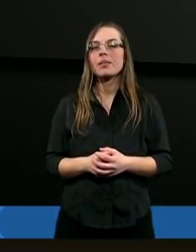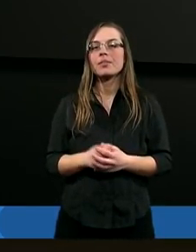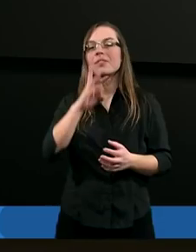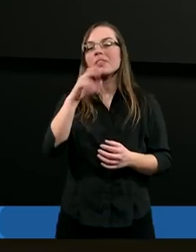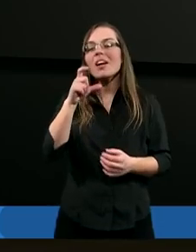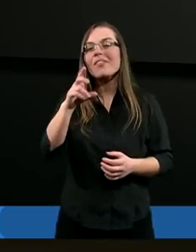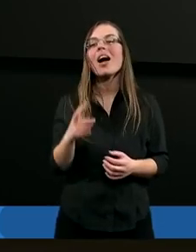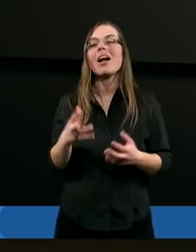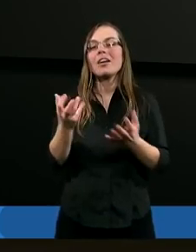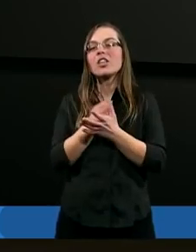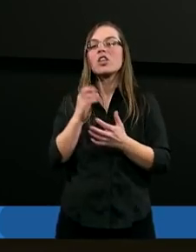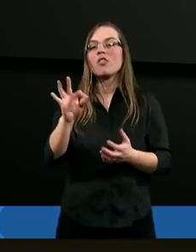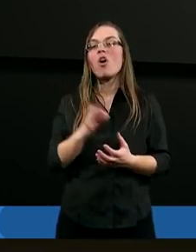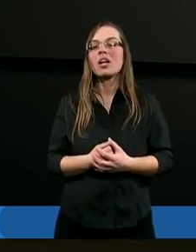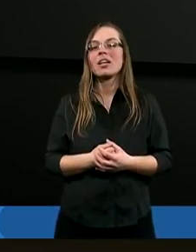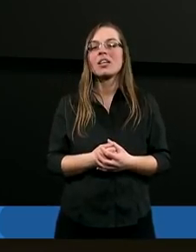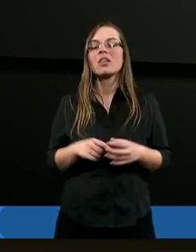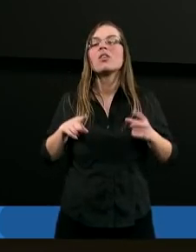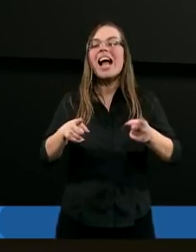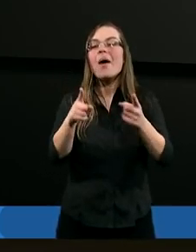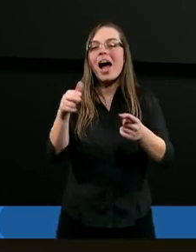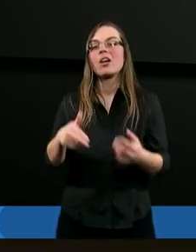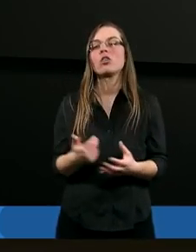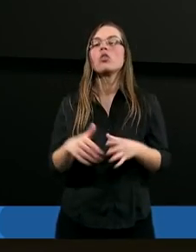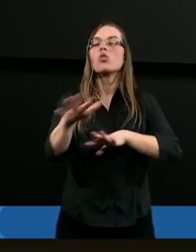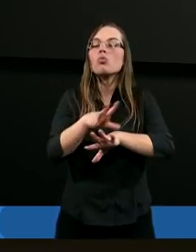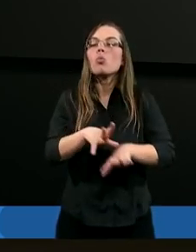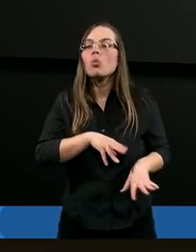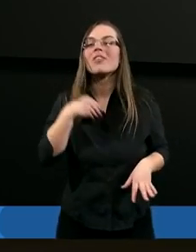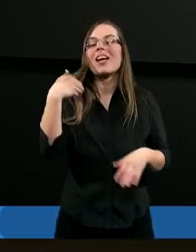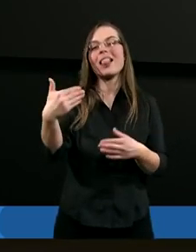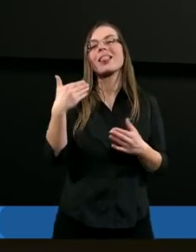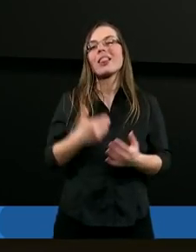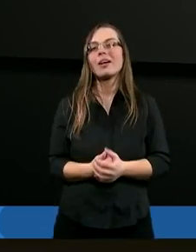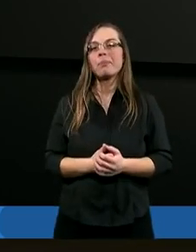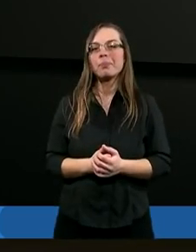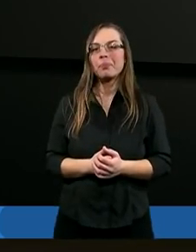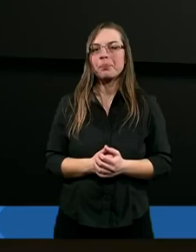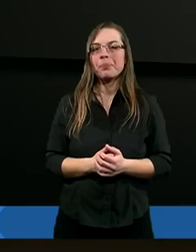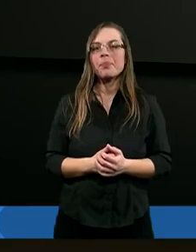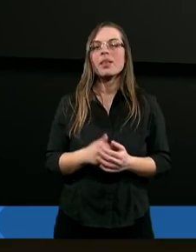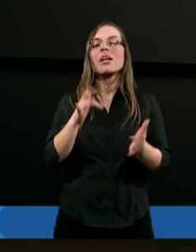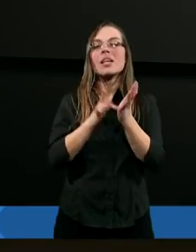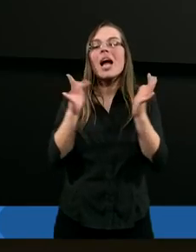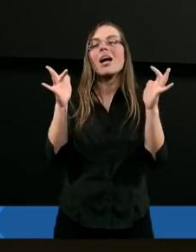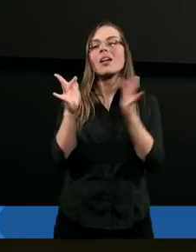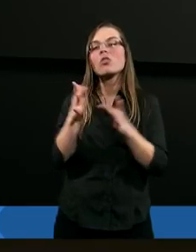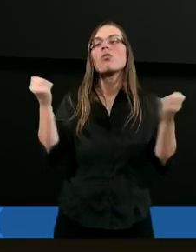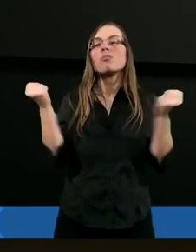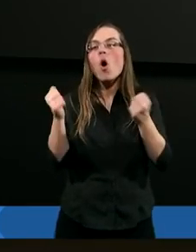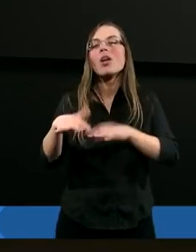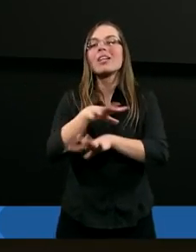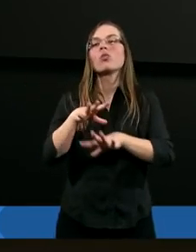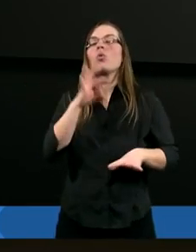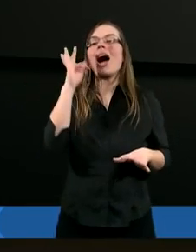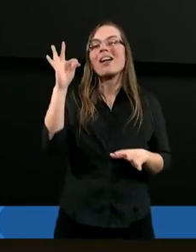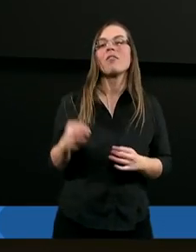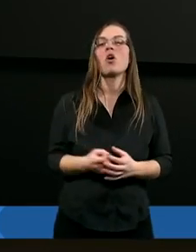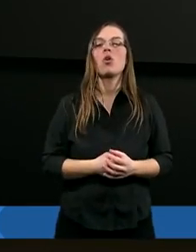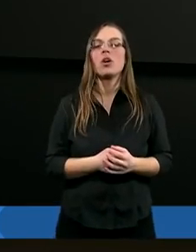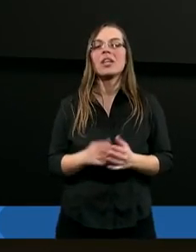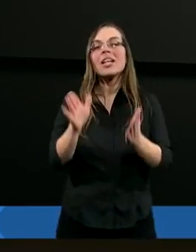Więc czy działali w Duchu Świętym? Jezus w mocy Ducha